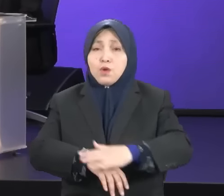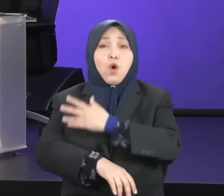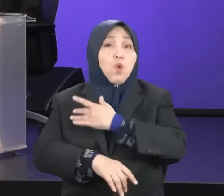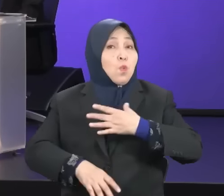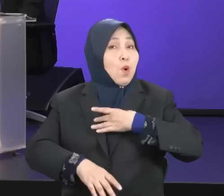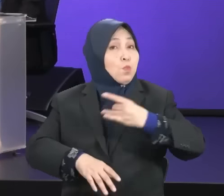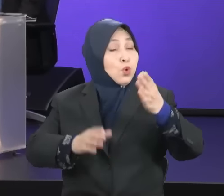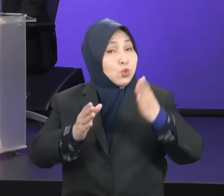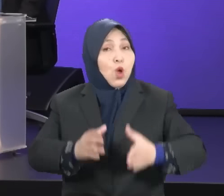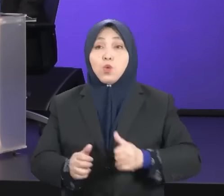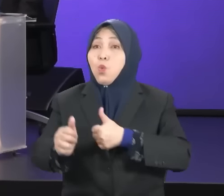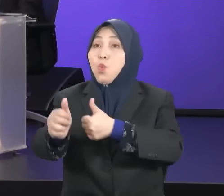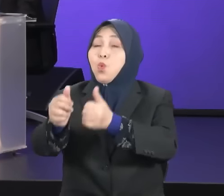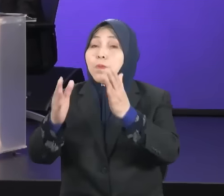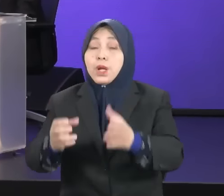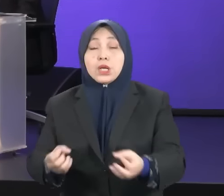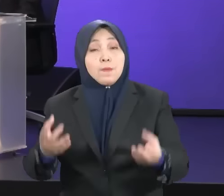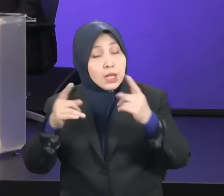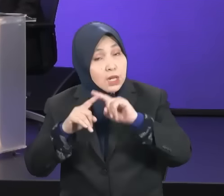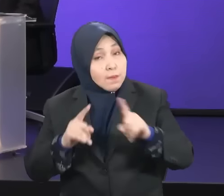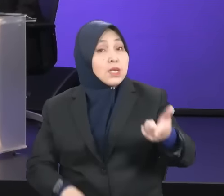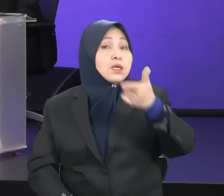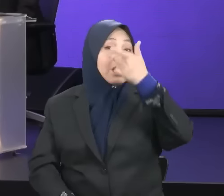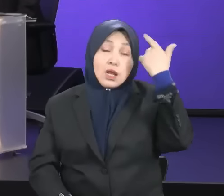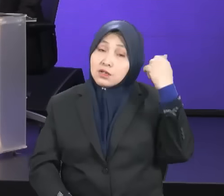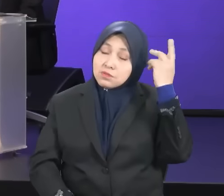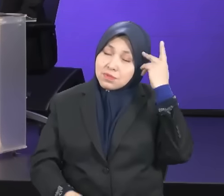ramai follow Wow semangat di Makkah tapi karena